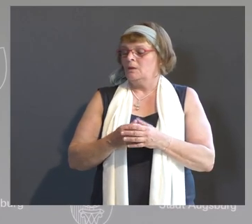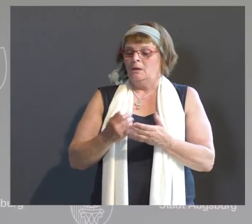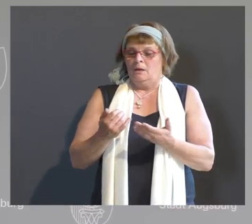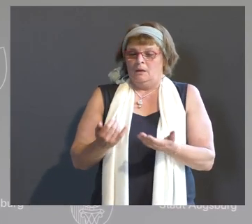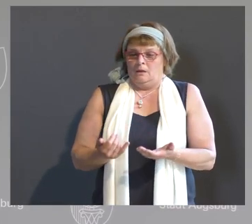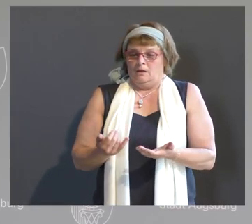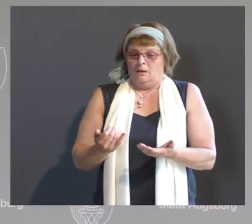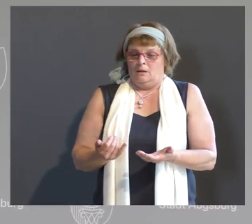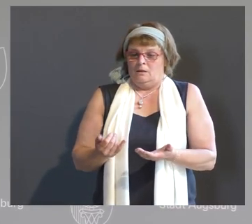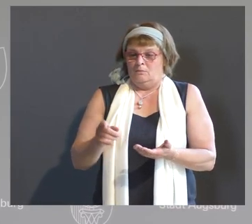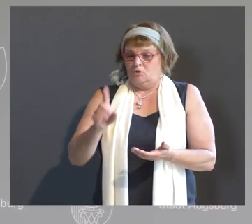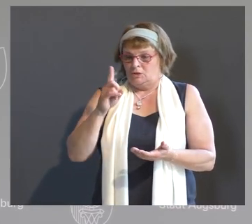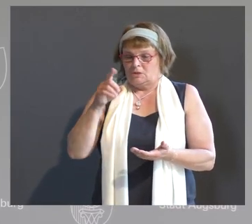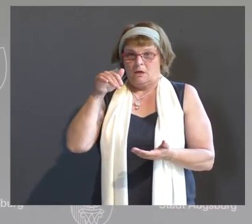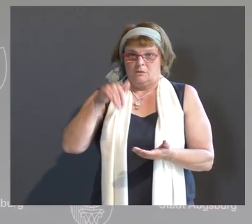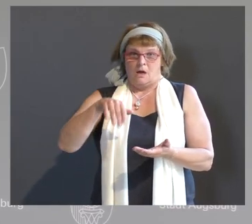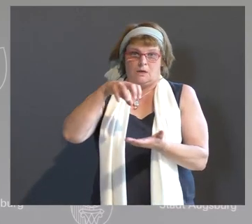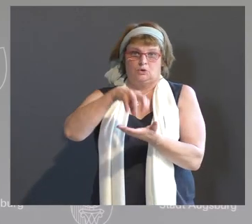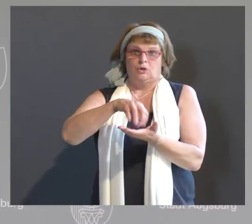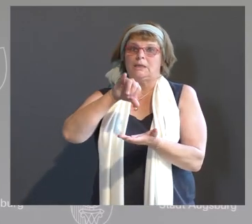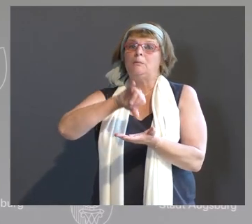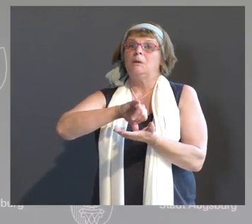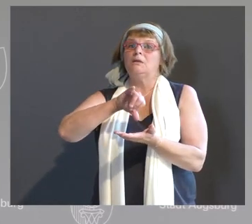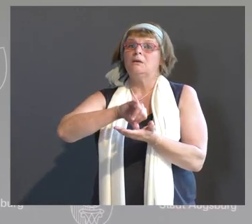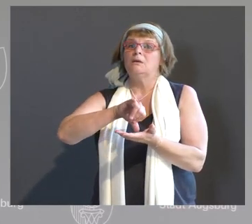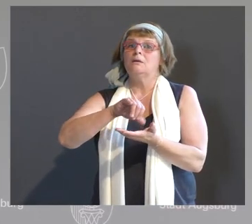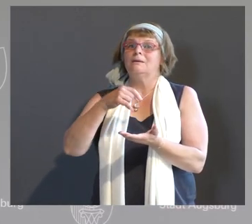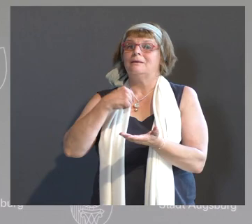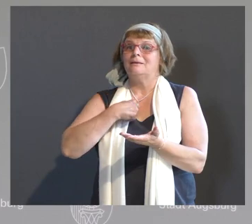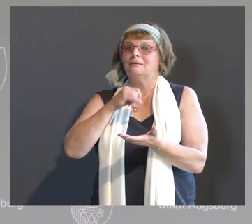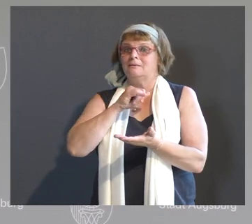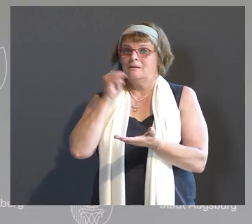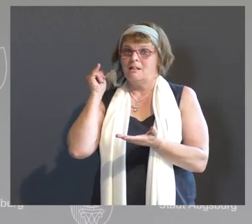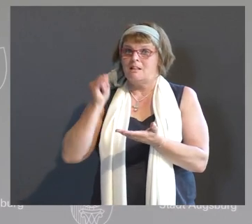die für die Einsatzführung am vergangenen Wochenende